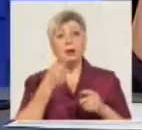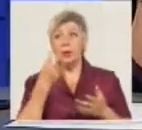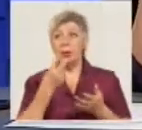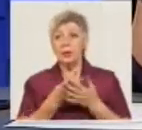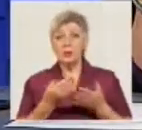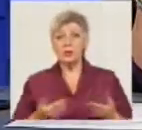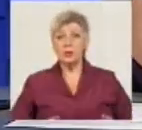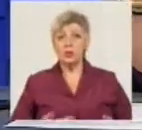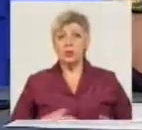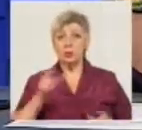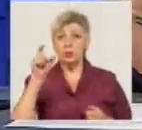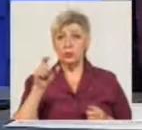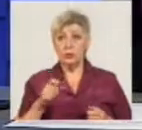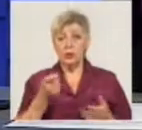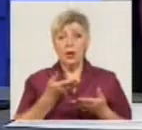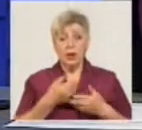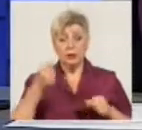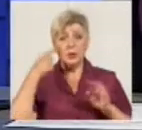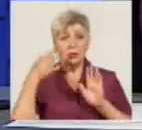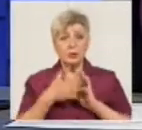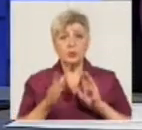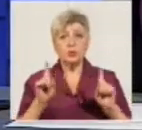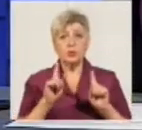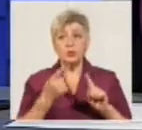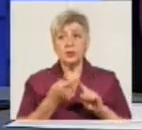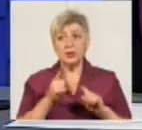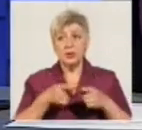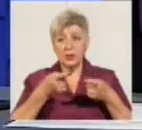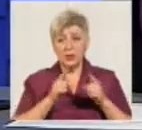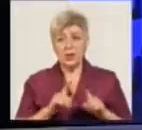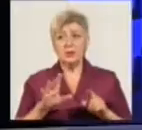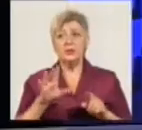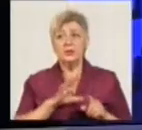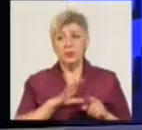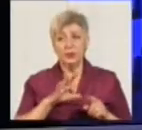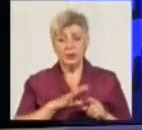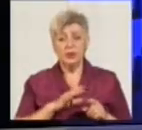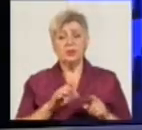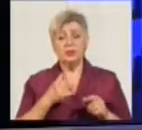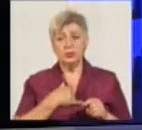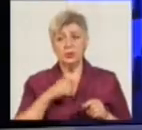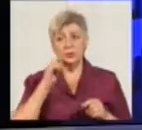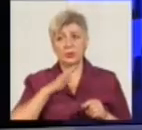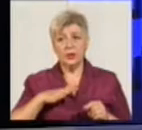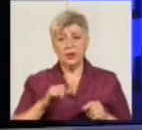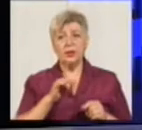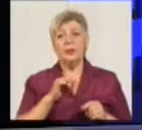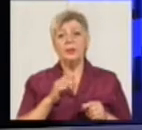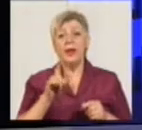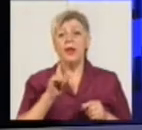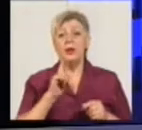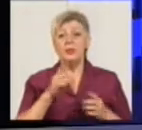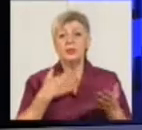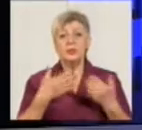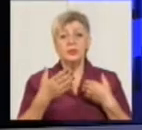І ми розуміємо, що це дійсно відбувається у нас в країні. Пані Христино, на завершенні ефіру, ми з вами спілкувалися